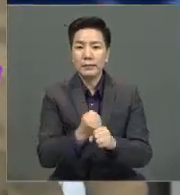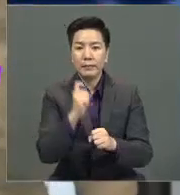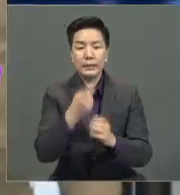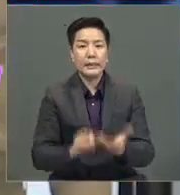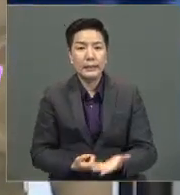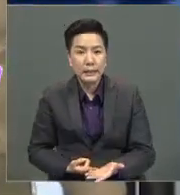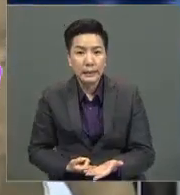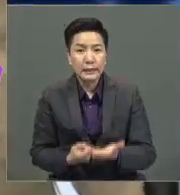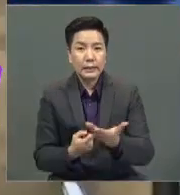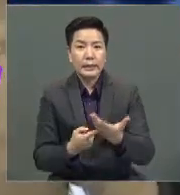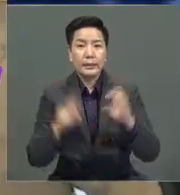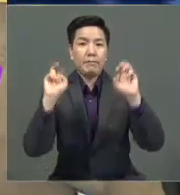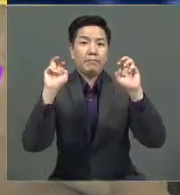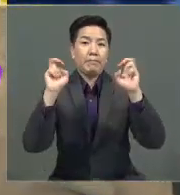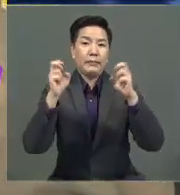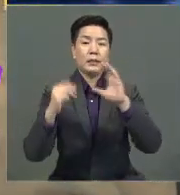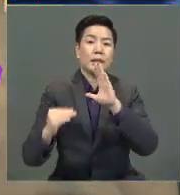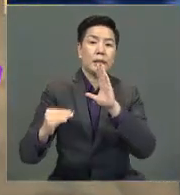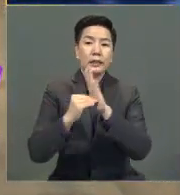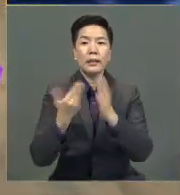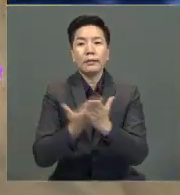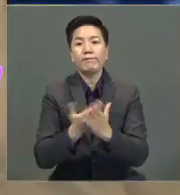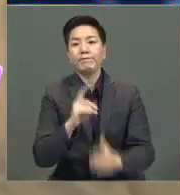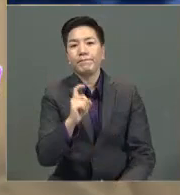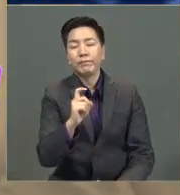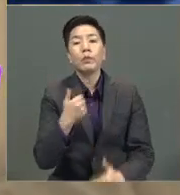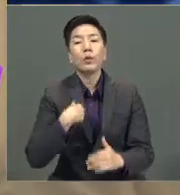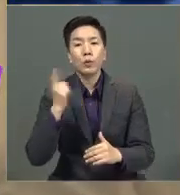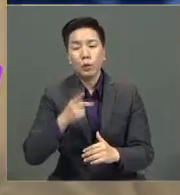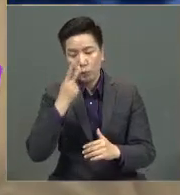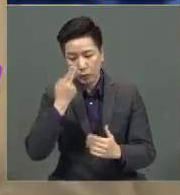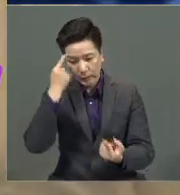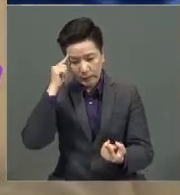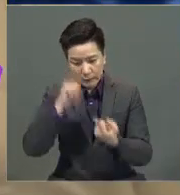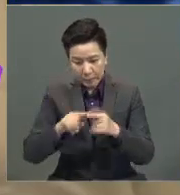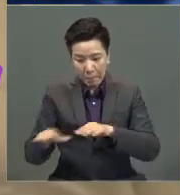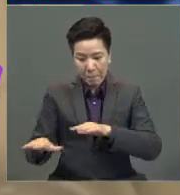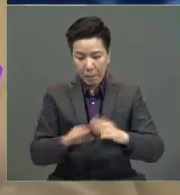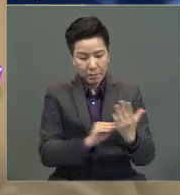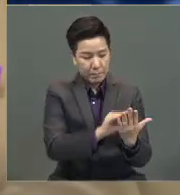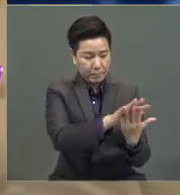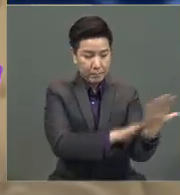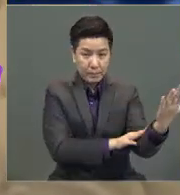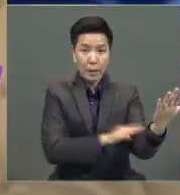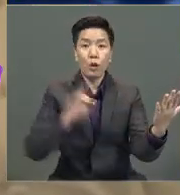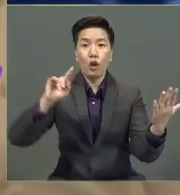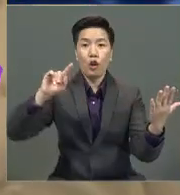ามารถเสนอข้อยัตติข้อบัญญัติงบประมาณได้ครับจึงต้องมีการคำนึงถึงความพร้อมในภาพรวมก่อน